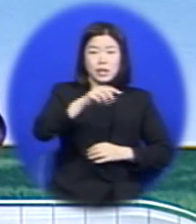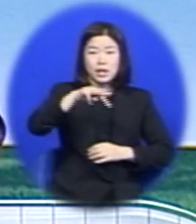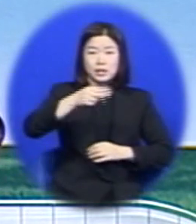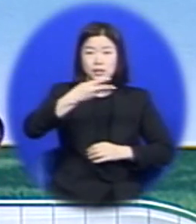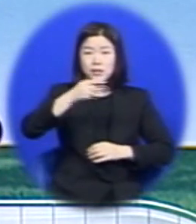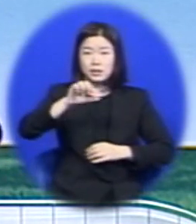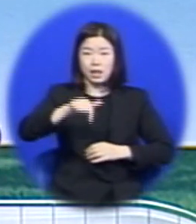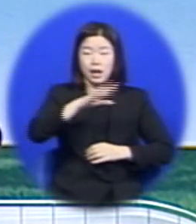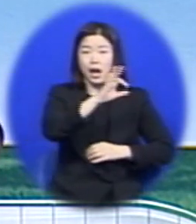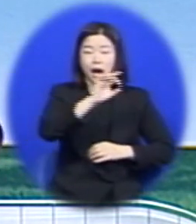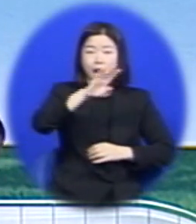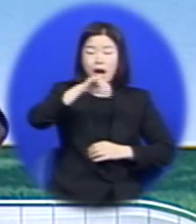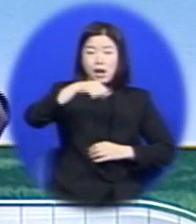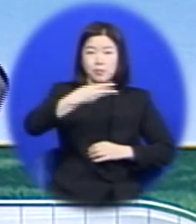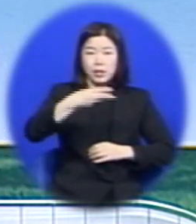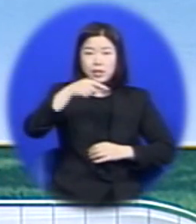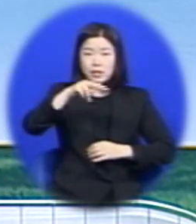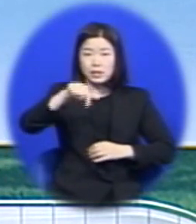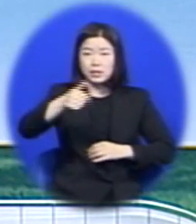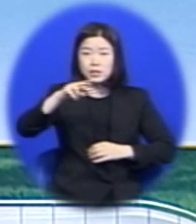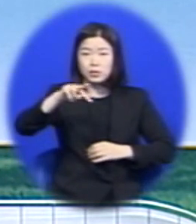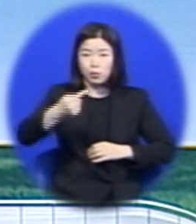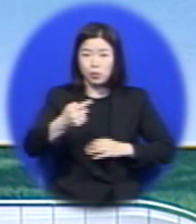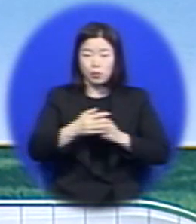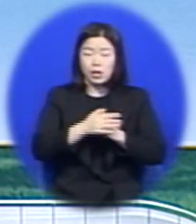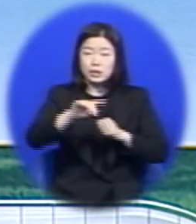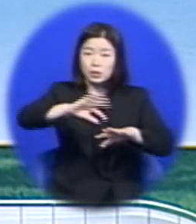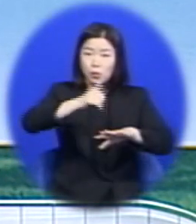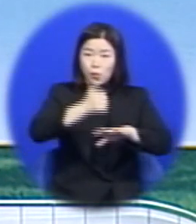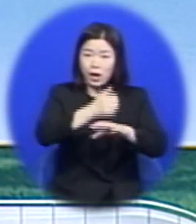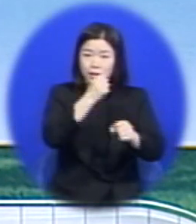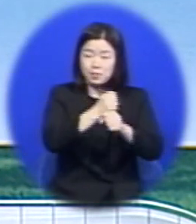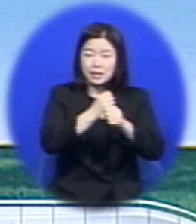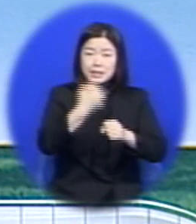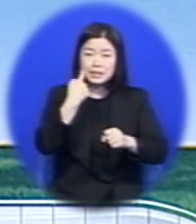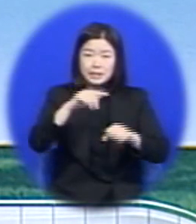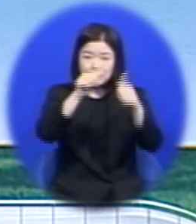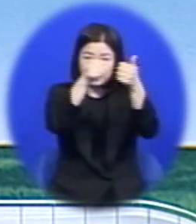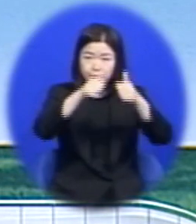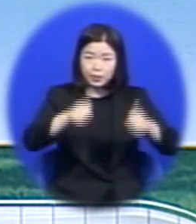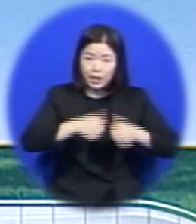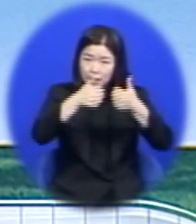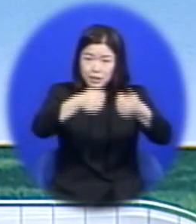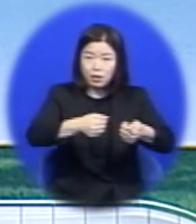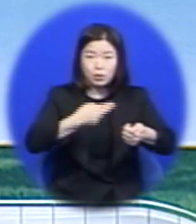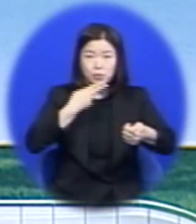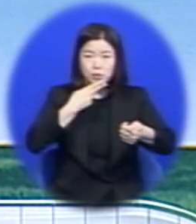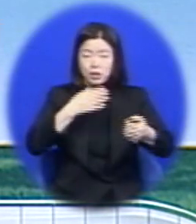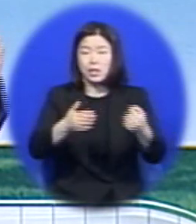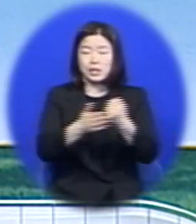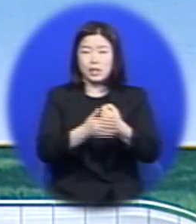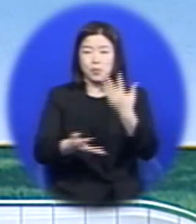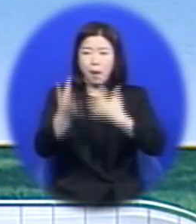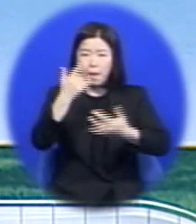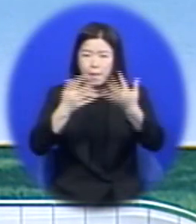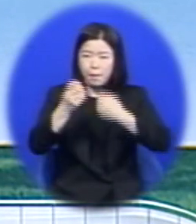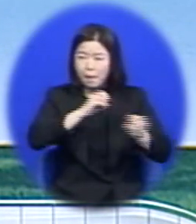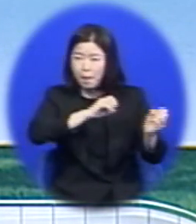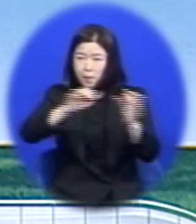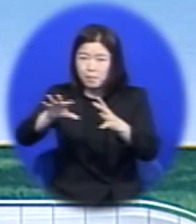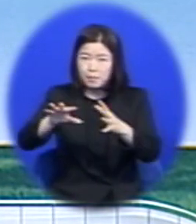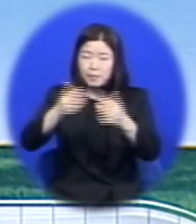그들은 느부갓네살 왕이 만든 금신상에 절을 하지 않았습니다. 그래서 풀무불에 던짐을